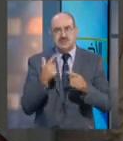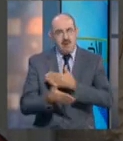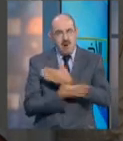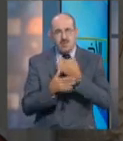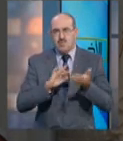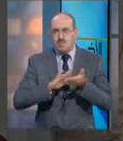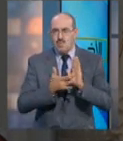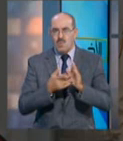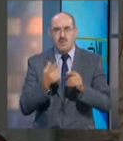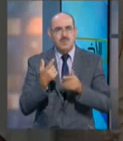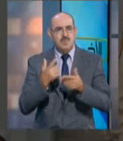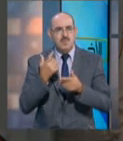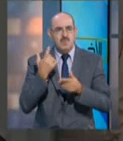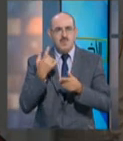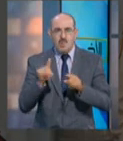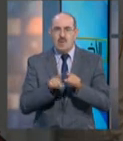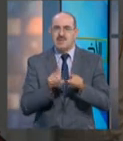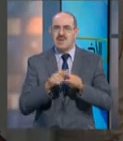الكامل